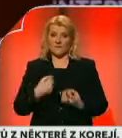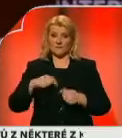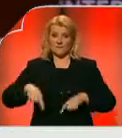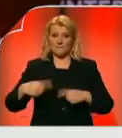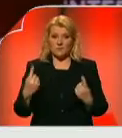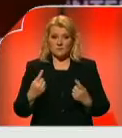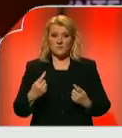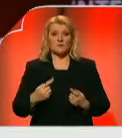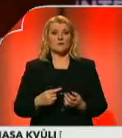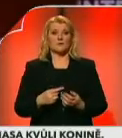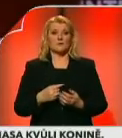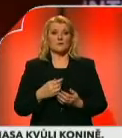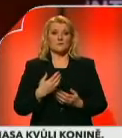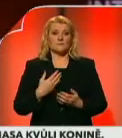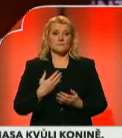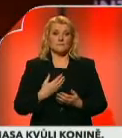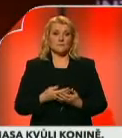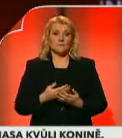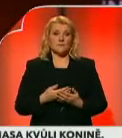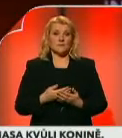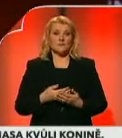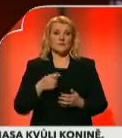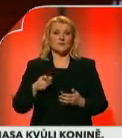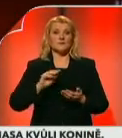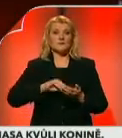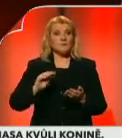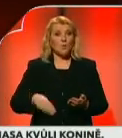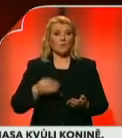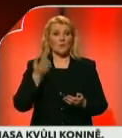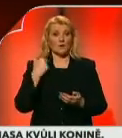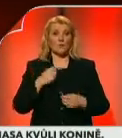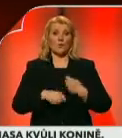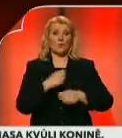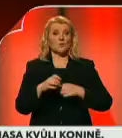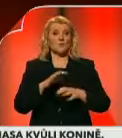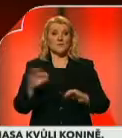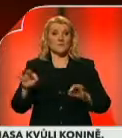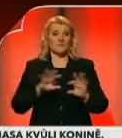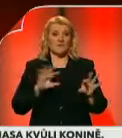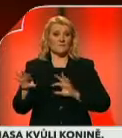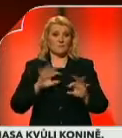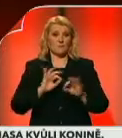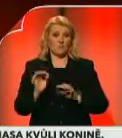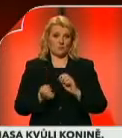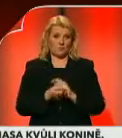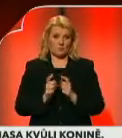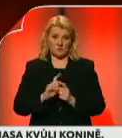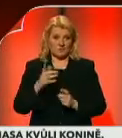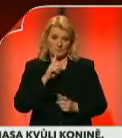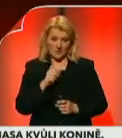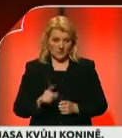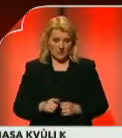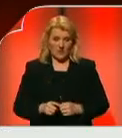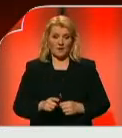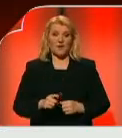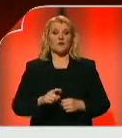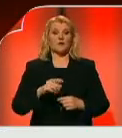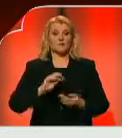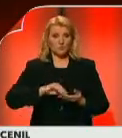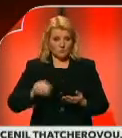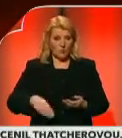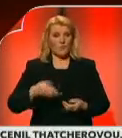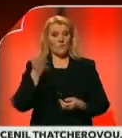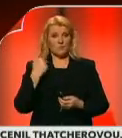ohradit proti tomu, že ta smlouva byla uzavřena bez výběrového řízení. Naopak je to, ta smlouva byla